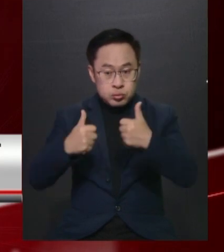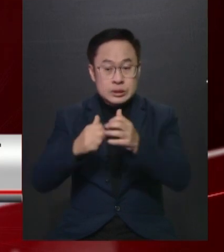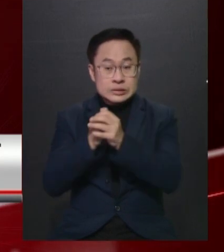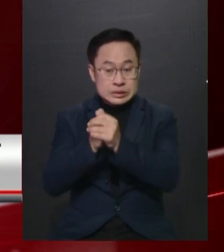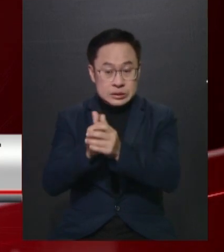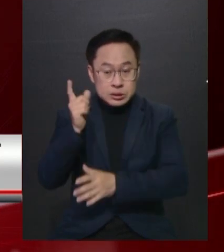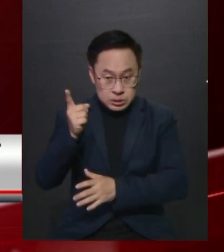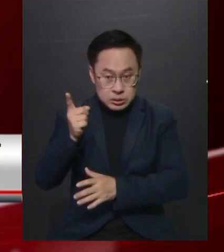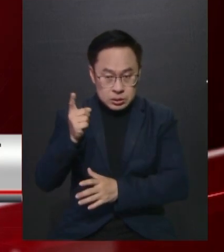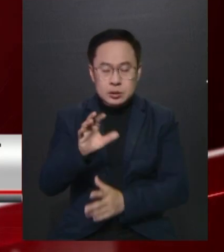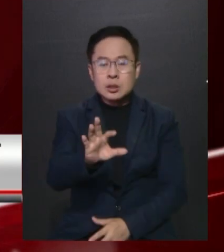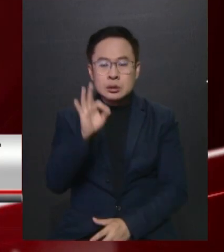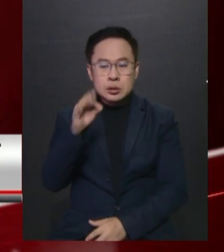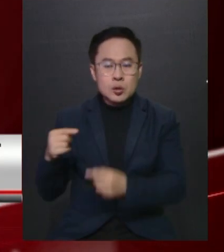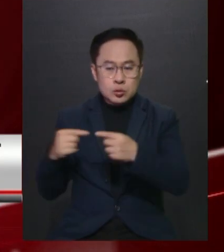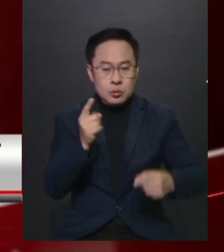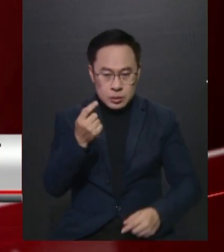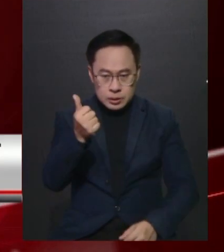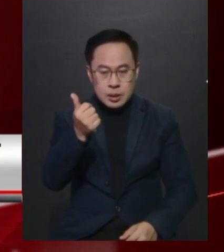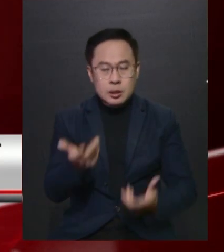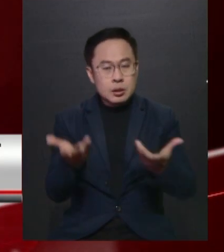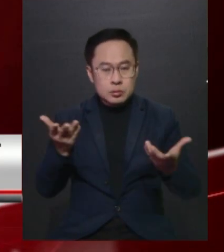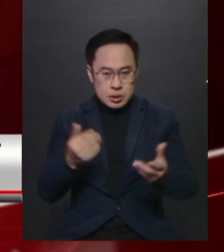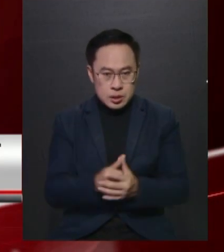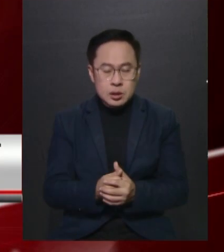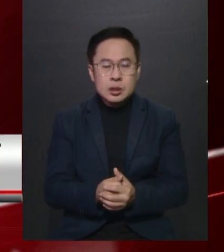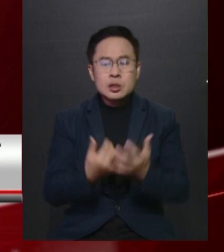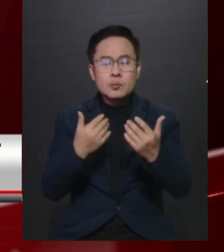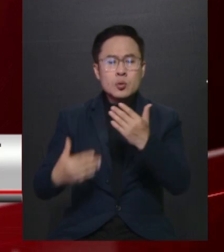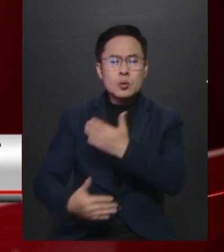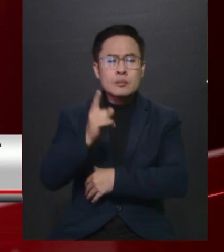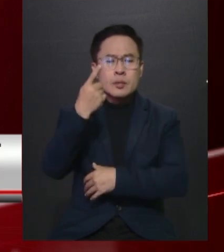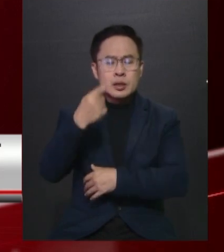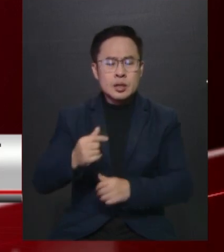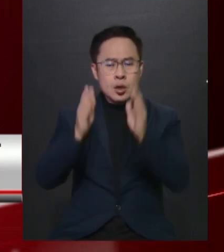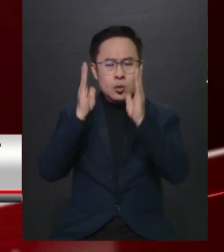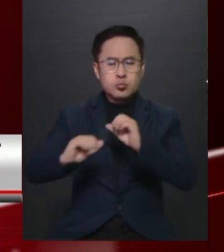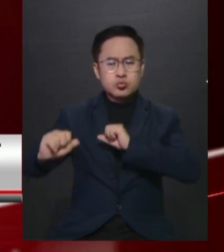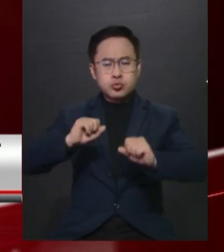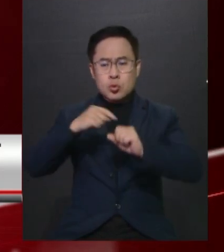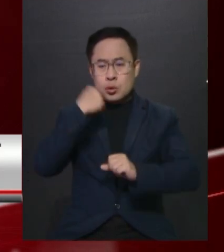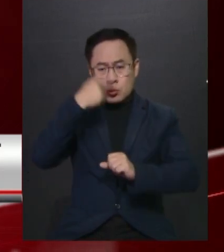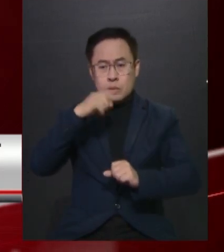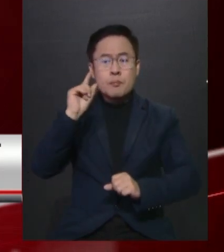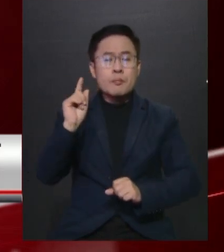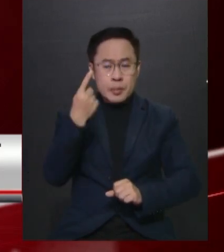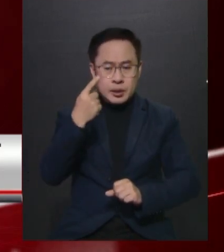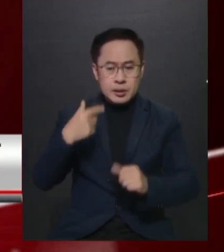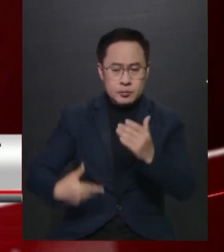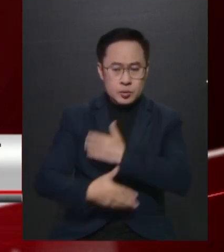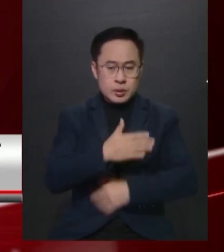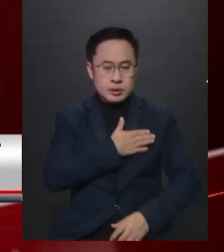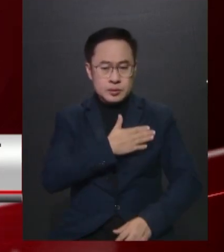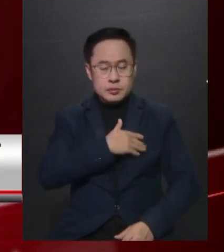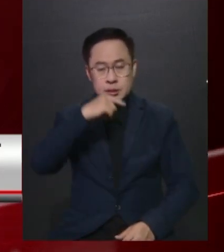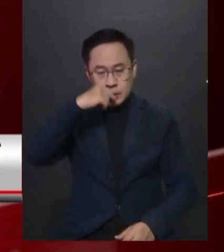ติดทีมชาติไทยชุดใหญ่ครั้งแรกก็ถ้ามองในแง่ดีนะคะก็ถือว่าเป็นประสบการณ ์ ของน้องๆนะคะเพราะว่าการฝึกซ้อมในระดับทีมชาติกับในสโมสร